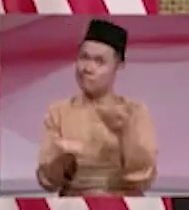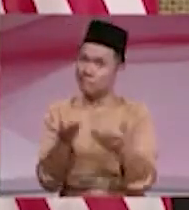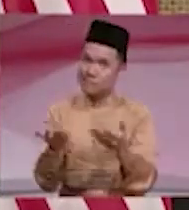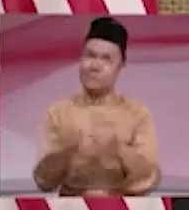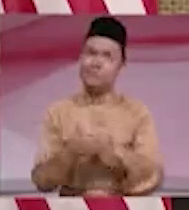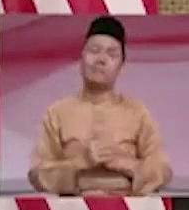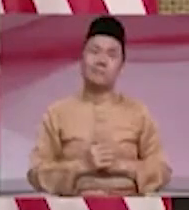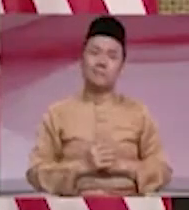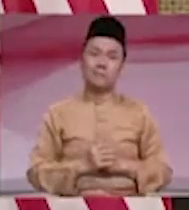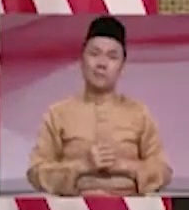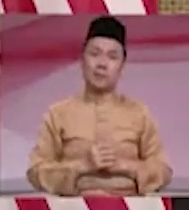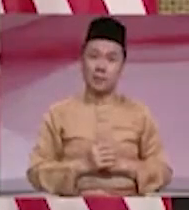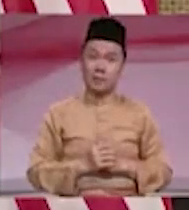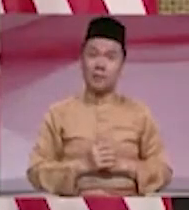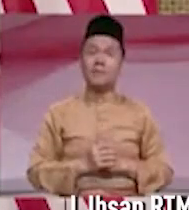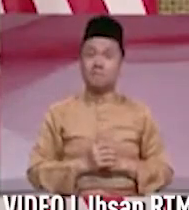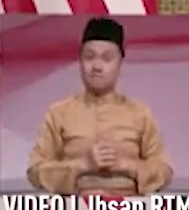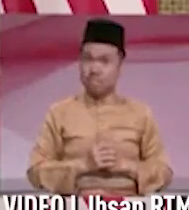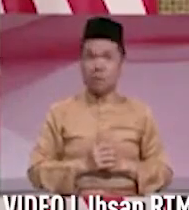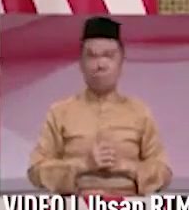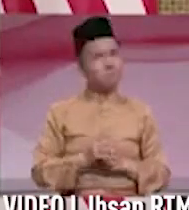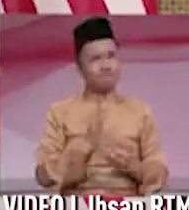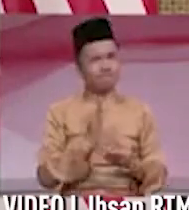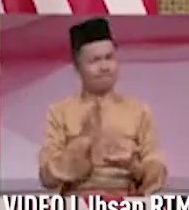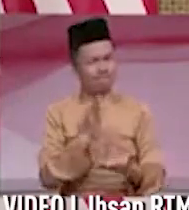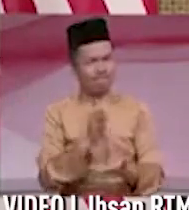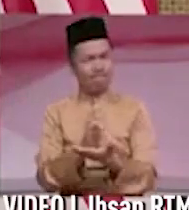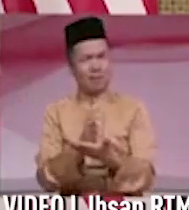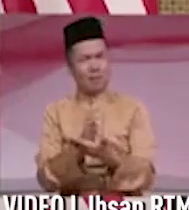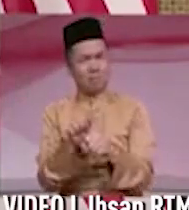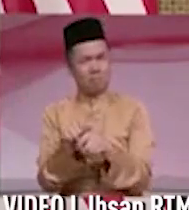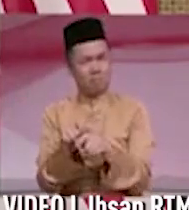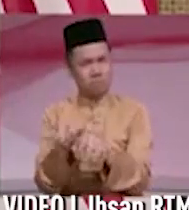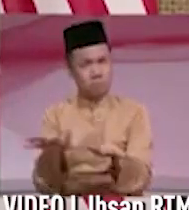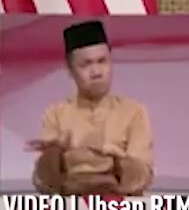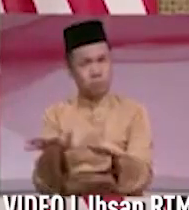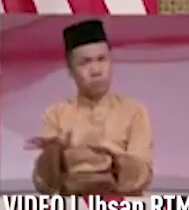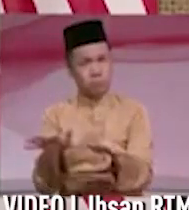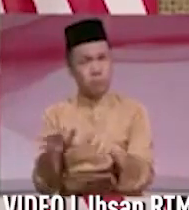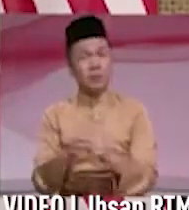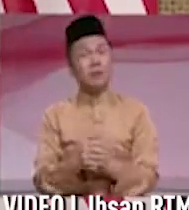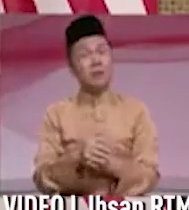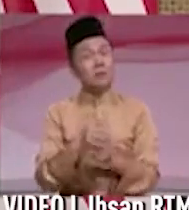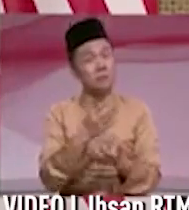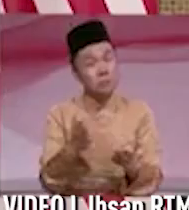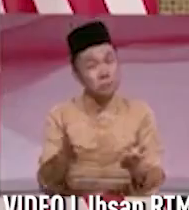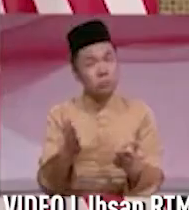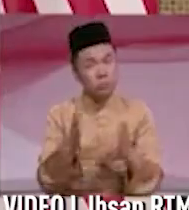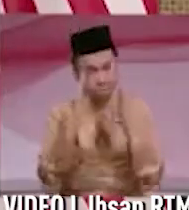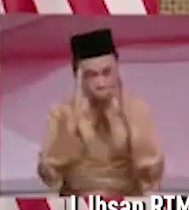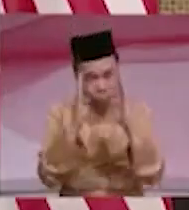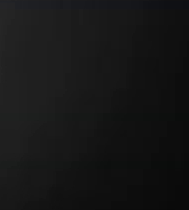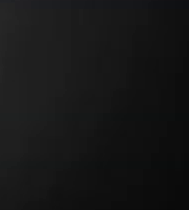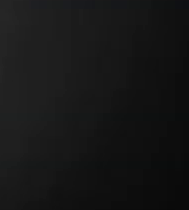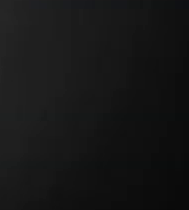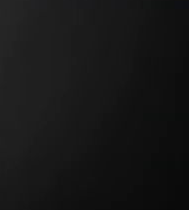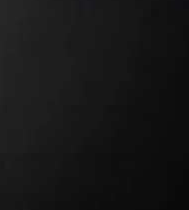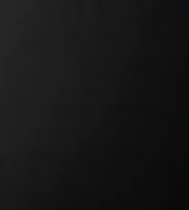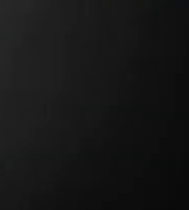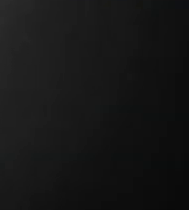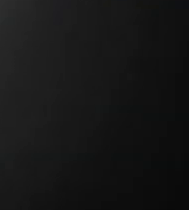kita elakkan kali ini di pada berlaku Hai jadi lebih Baiklah kita beringat dan berwaspada